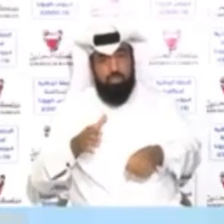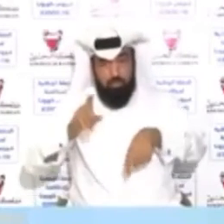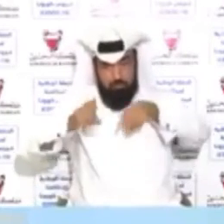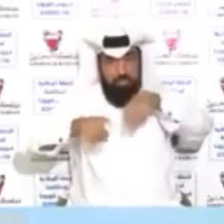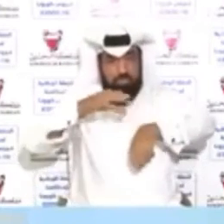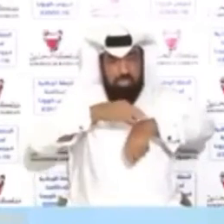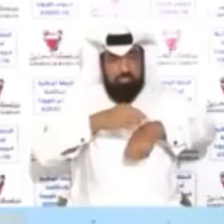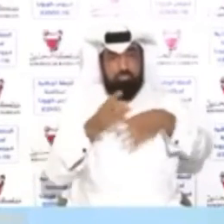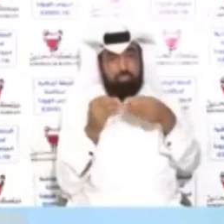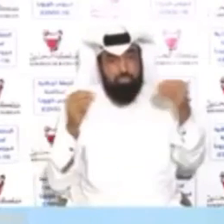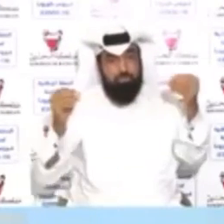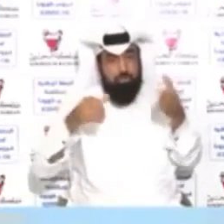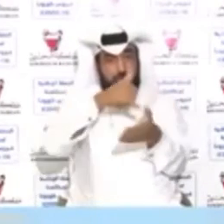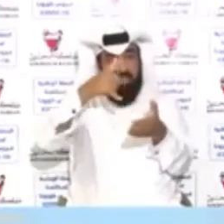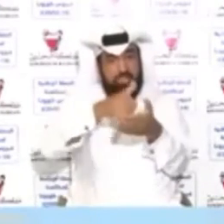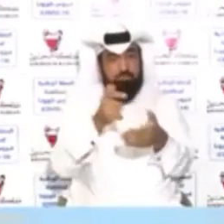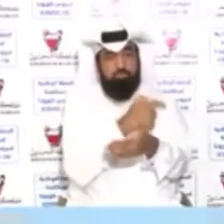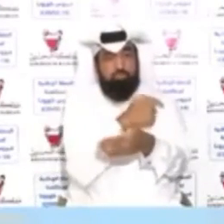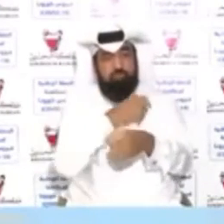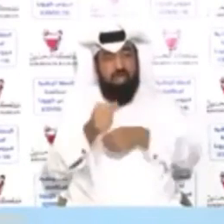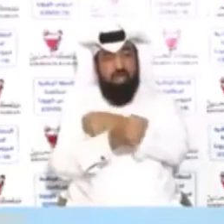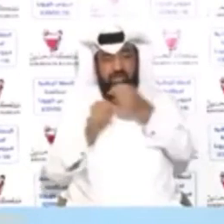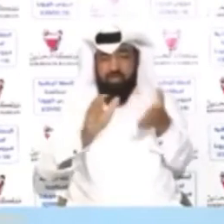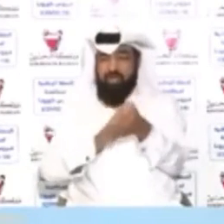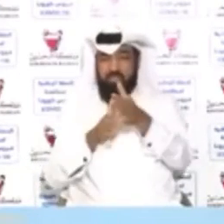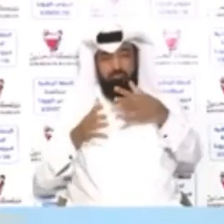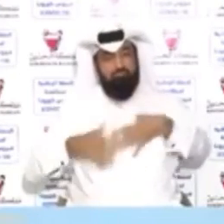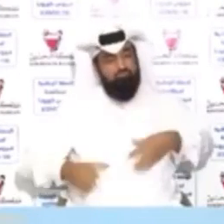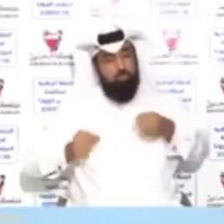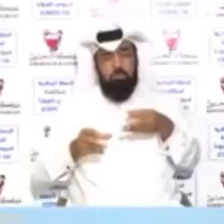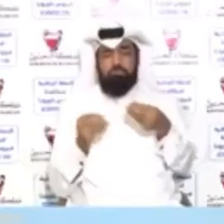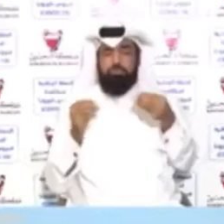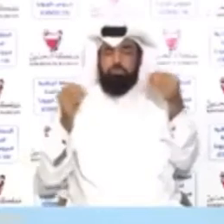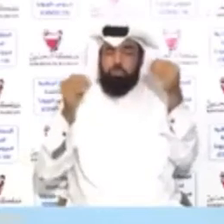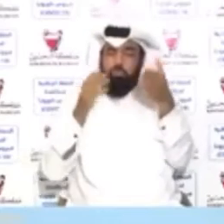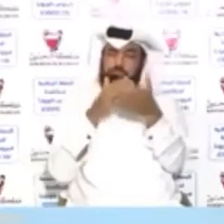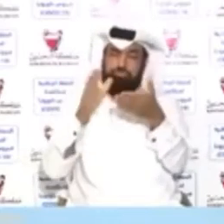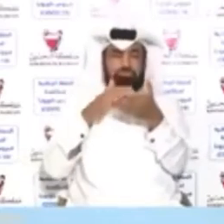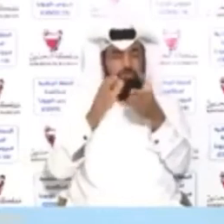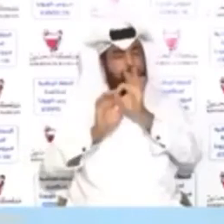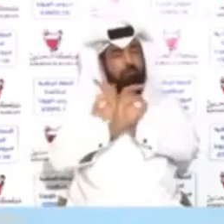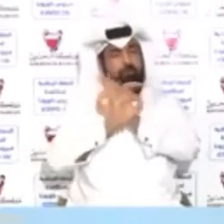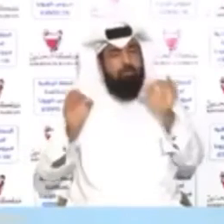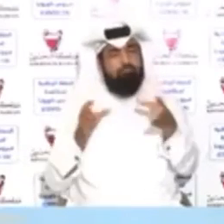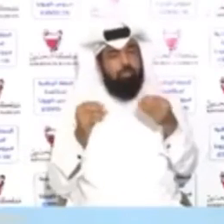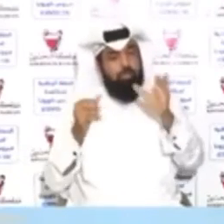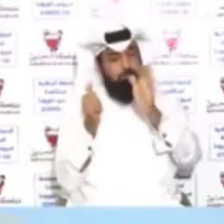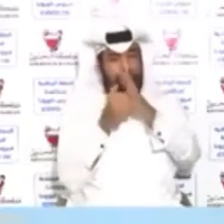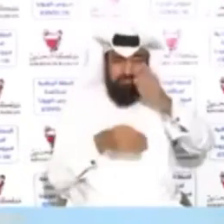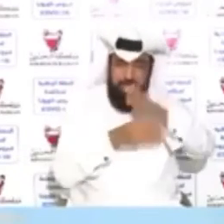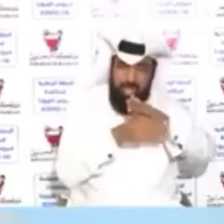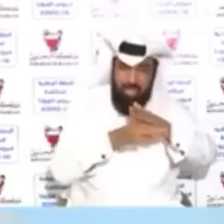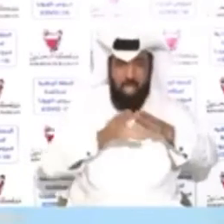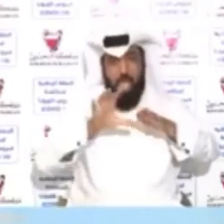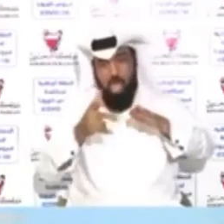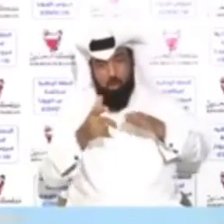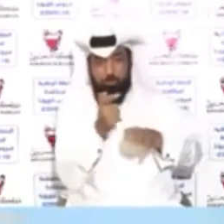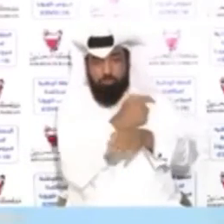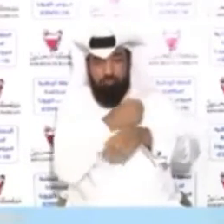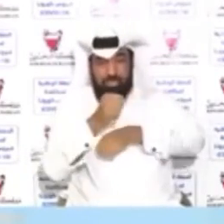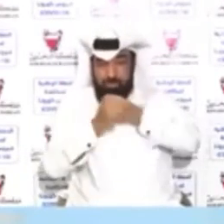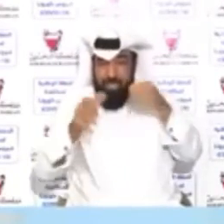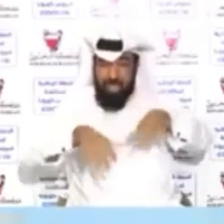العزل والحجر وراحوا إلى أهاليهم بسلام، وممكن أن يكونون معهم موجودين وضمن يعني ضمان صحتهم